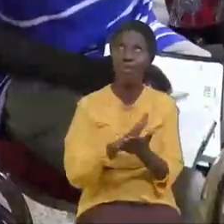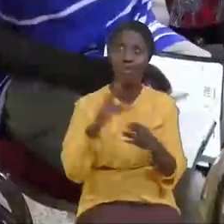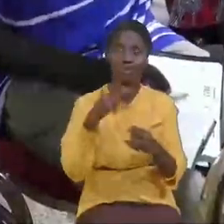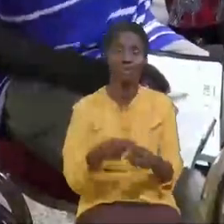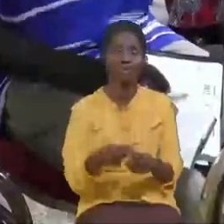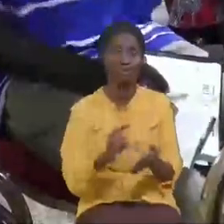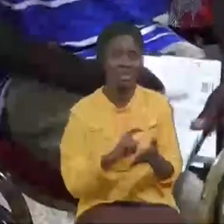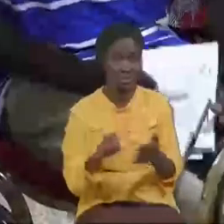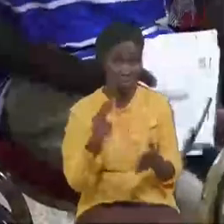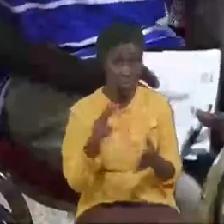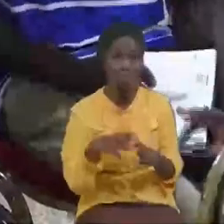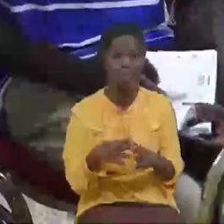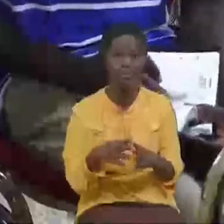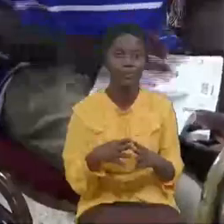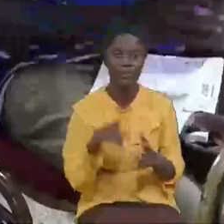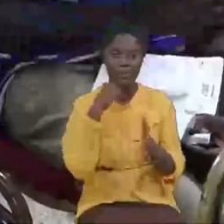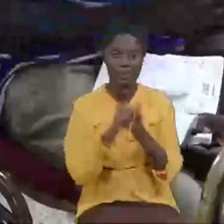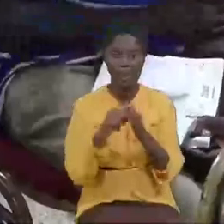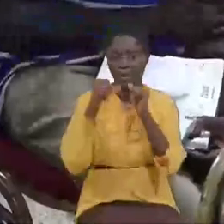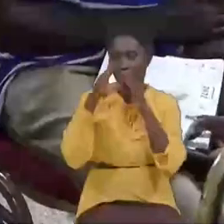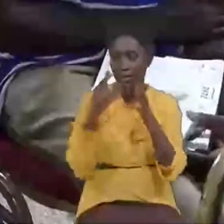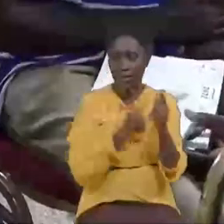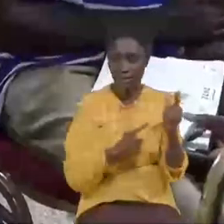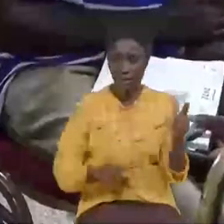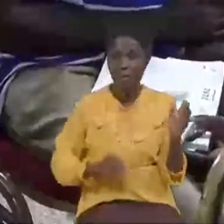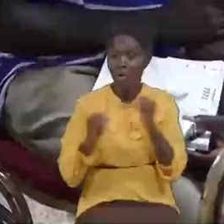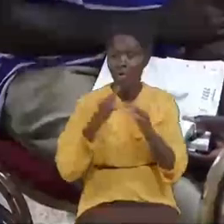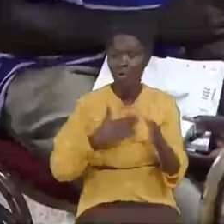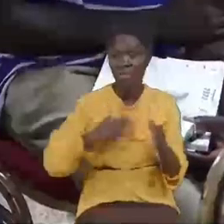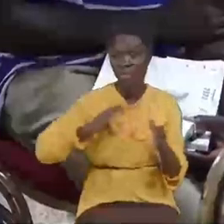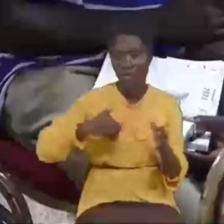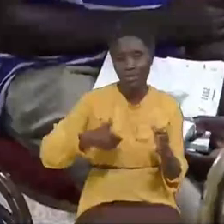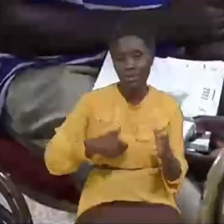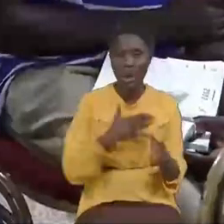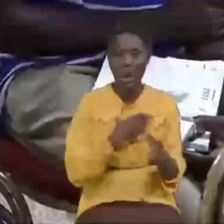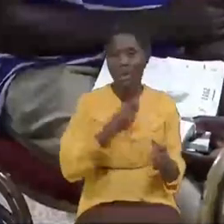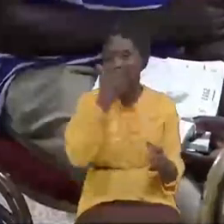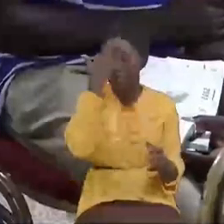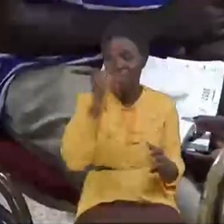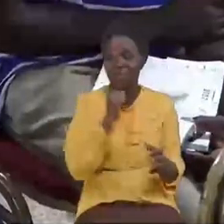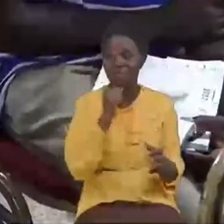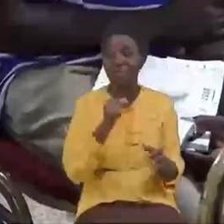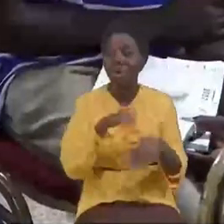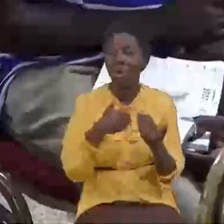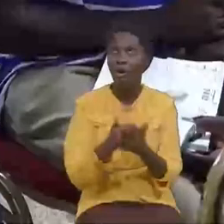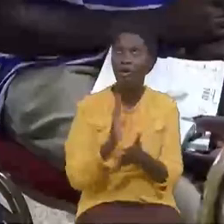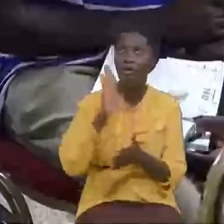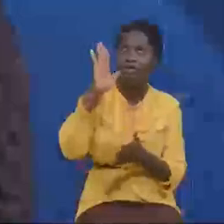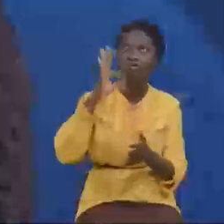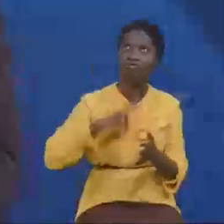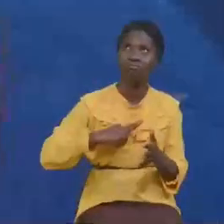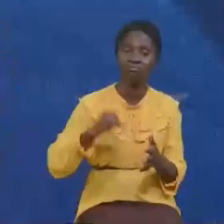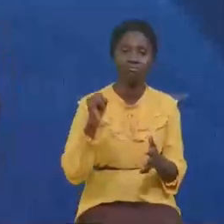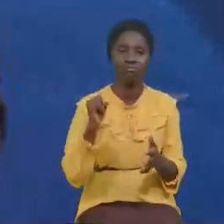moi bénisse son saint nom. Verset 2. Mon âme bénit l'Éternel et n'oublie aucun de